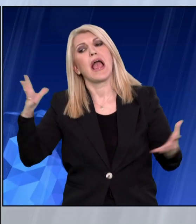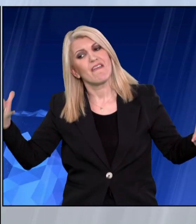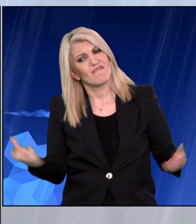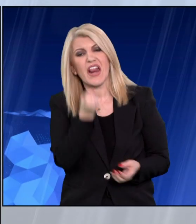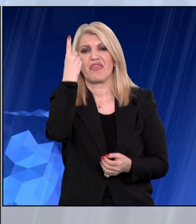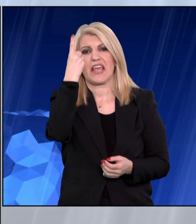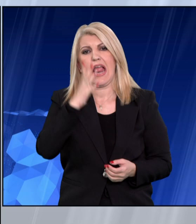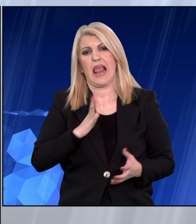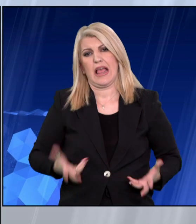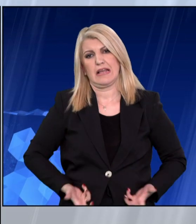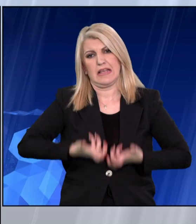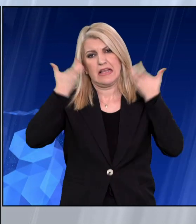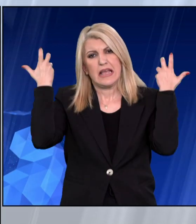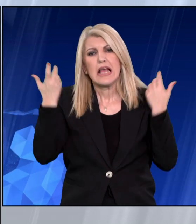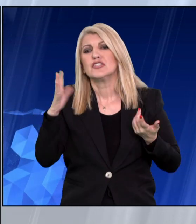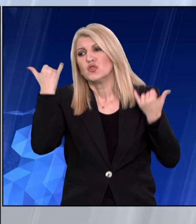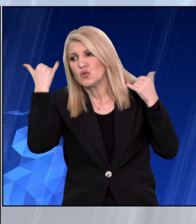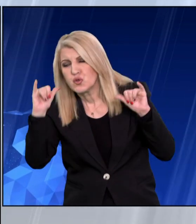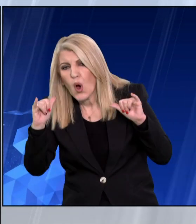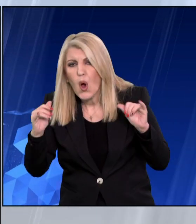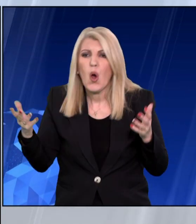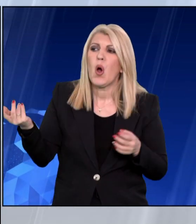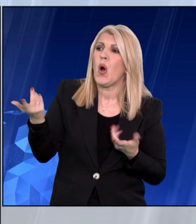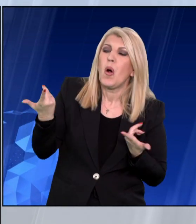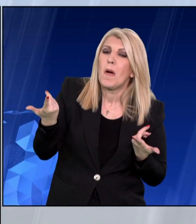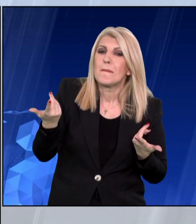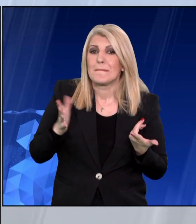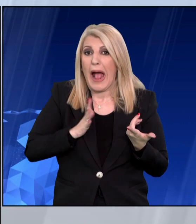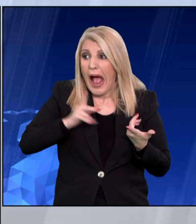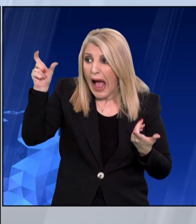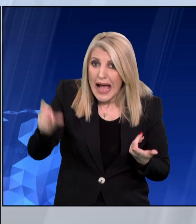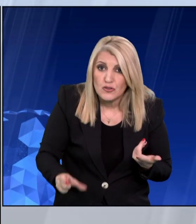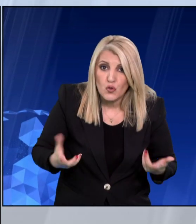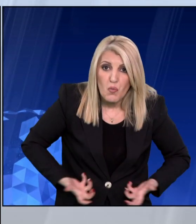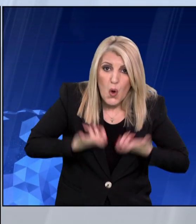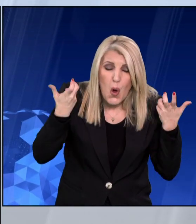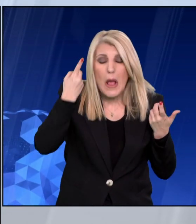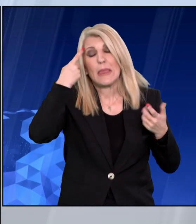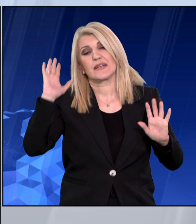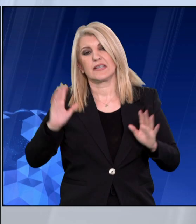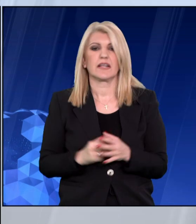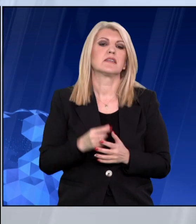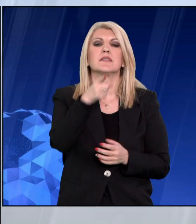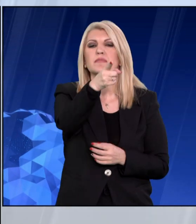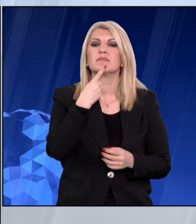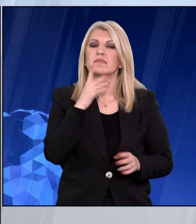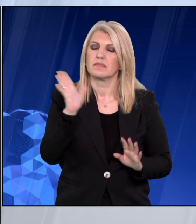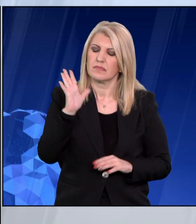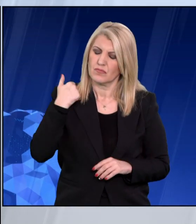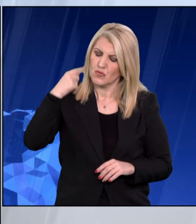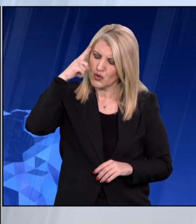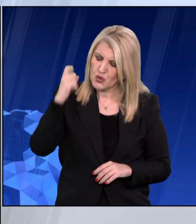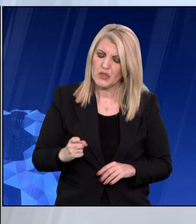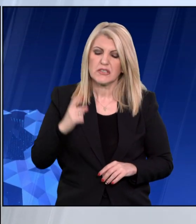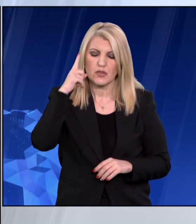κρίση όλων ο σωτήρης τερζούδης από την άλλη παραδέχθηκε ότι η ηγεσία της πυροσβεστικής γνώριζε για την ύπαρξη νεκρών σχεδόν από τις 8:00 το